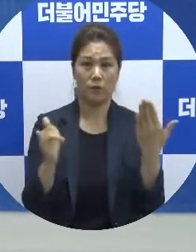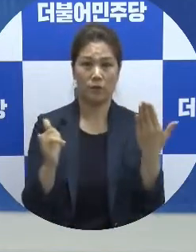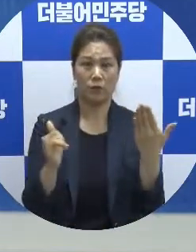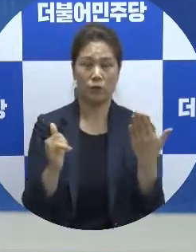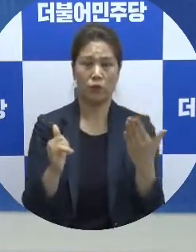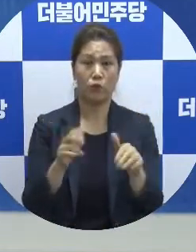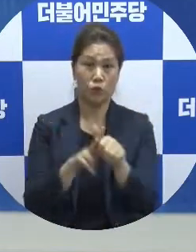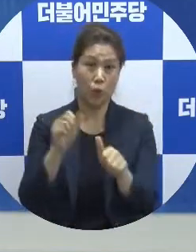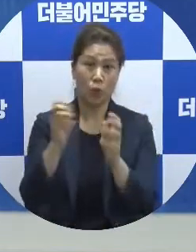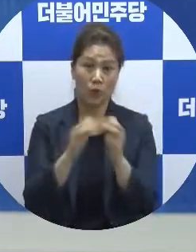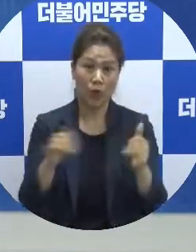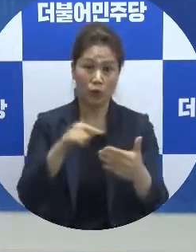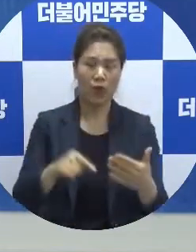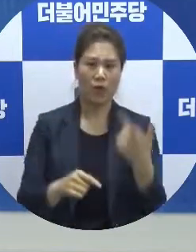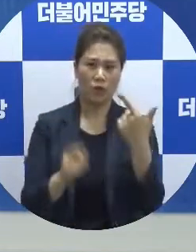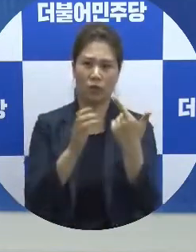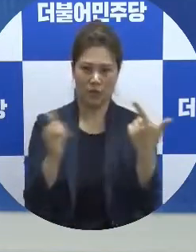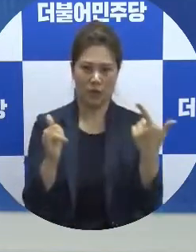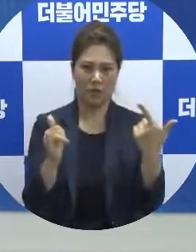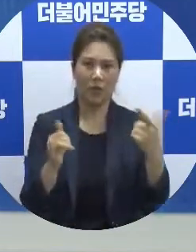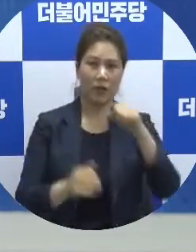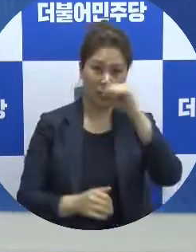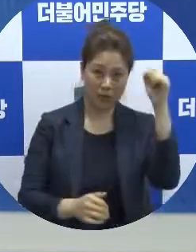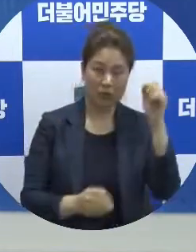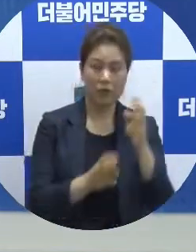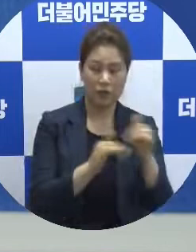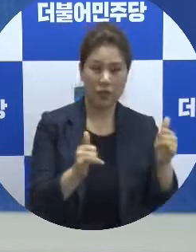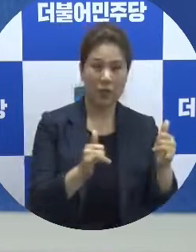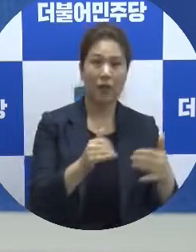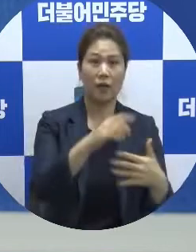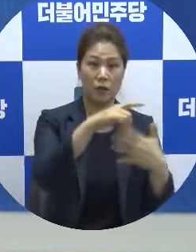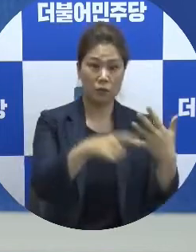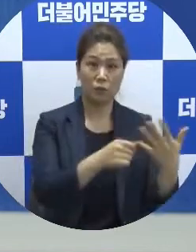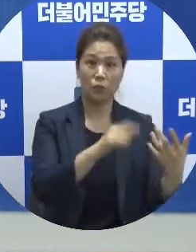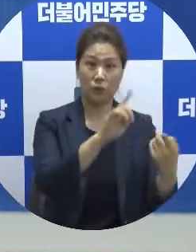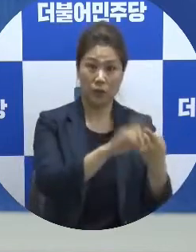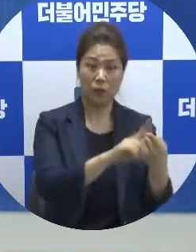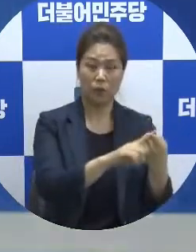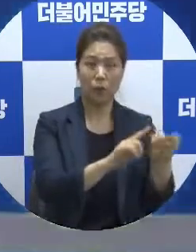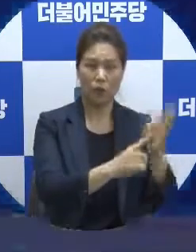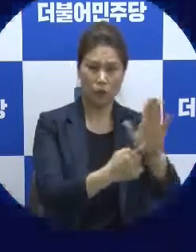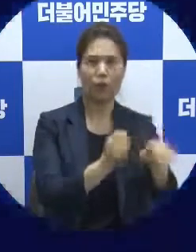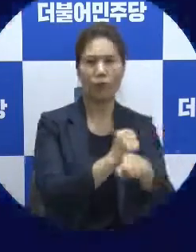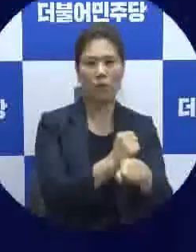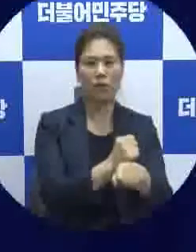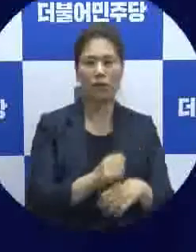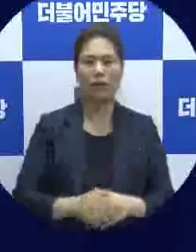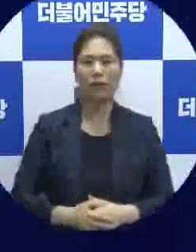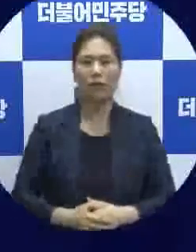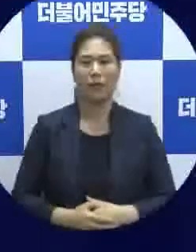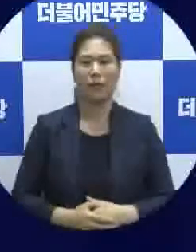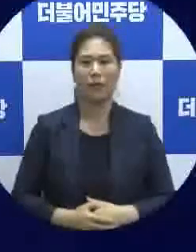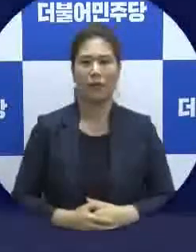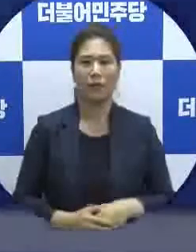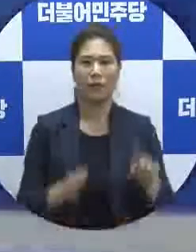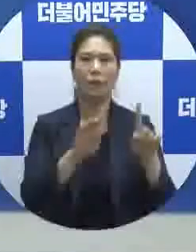후보자 중에서 총 6분의 당선인을 기호순으로 다음과 같이 발표하겠습니다.